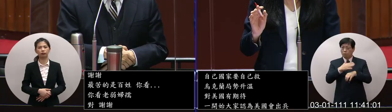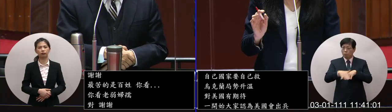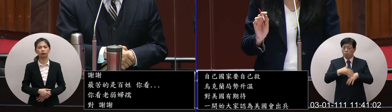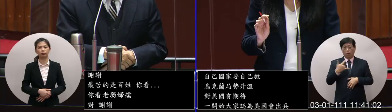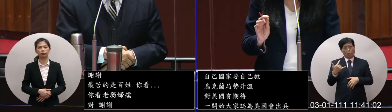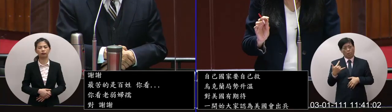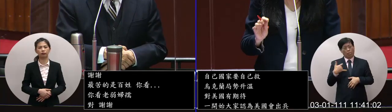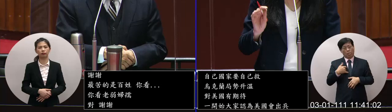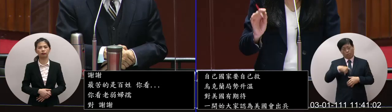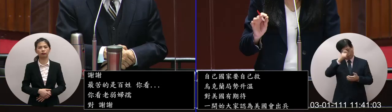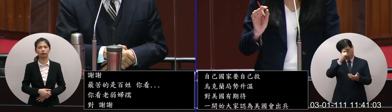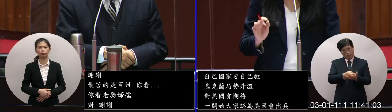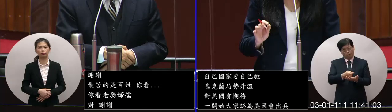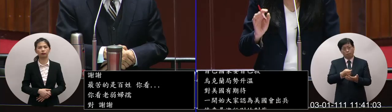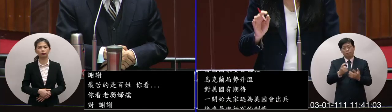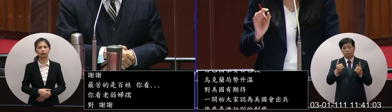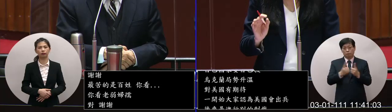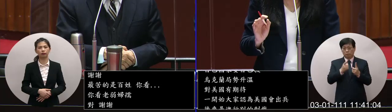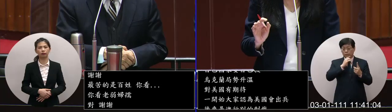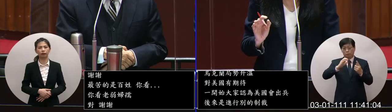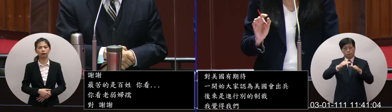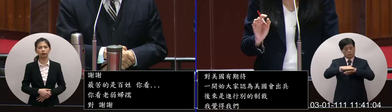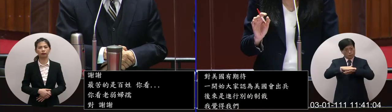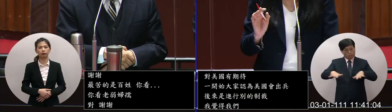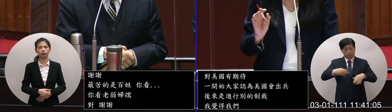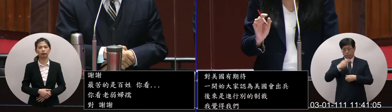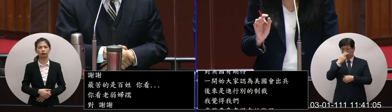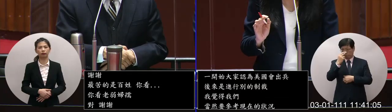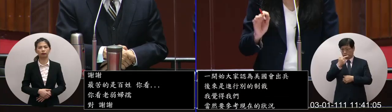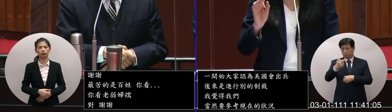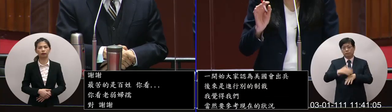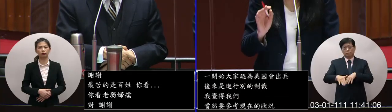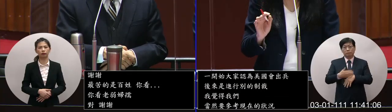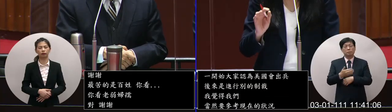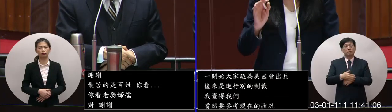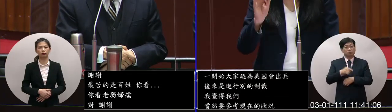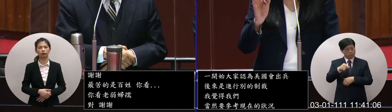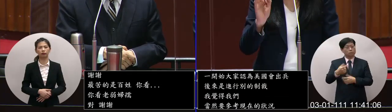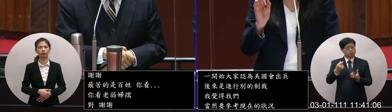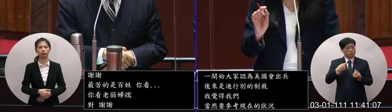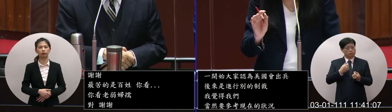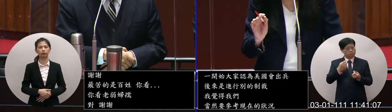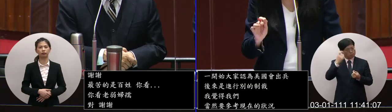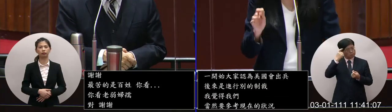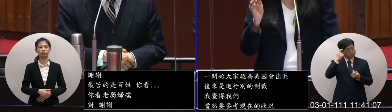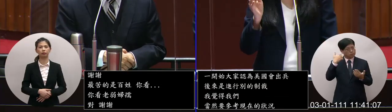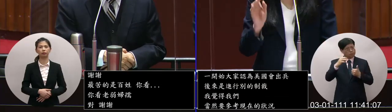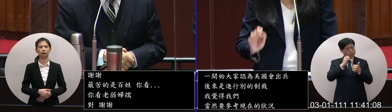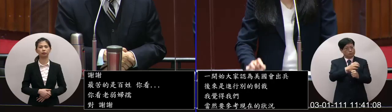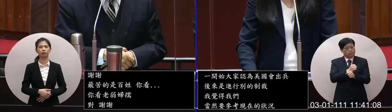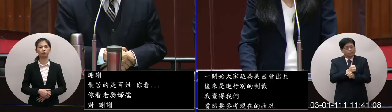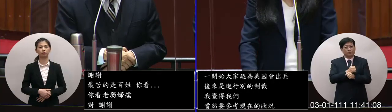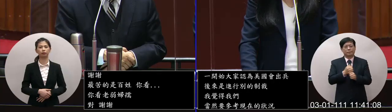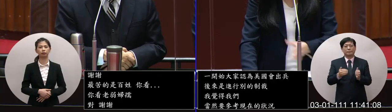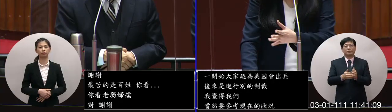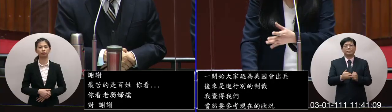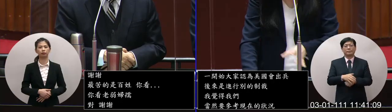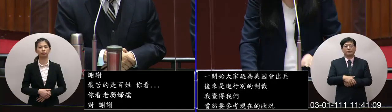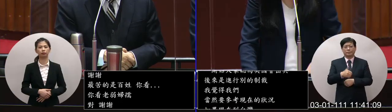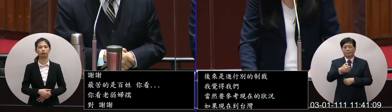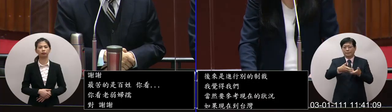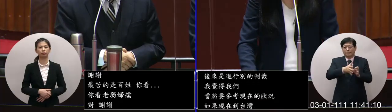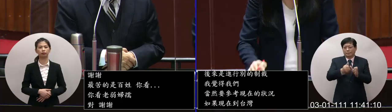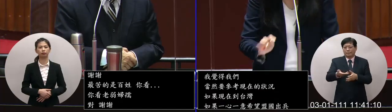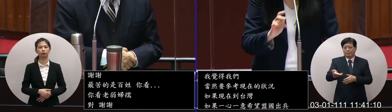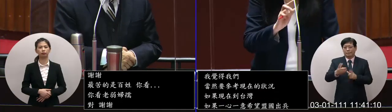到时候会有一个很大的失望，甚至于对国安产生了一个很大的危险？所以这个我觉得要再三来提醒哦。那以上。那谢谢部